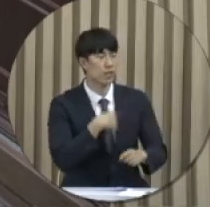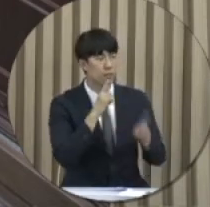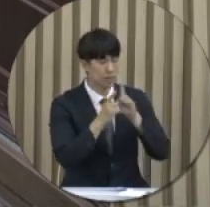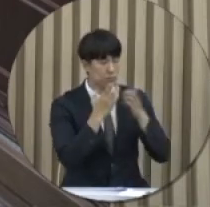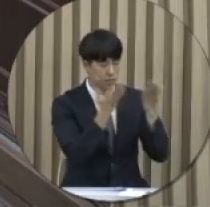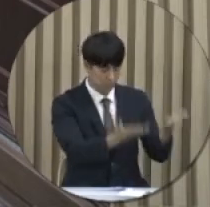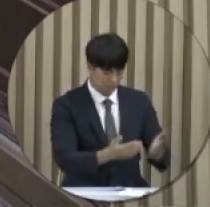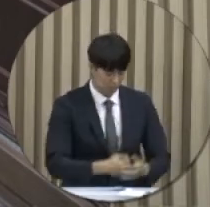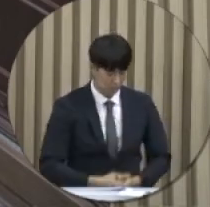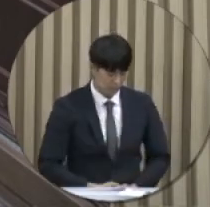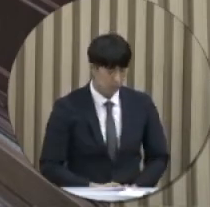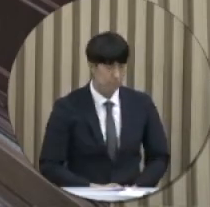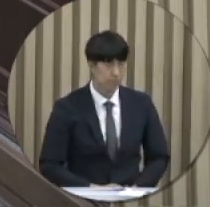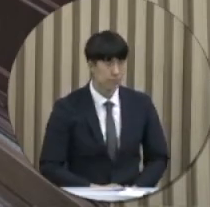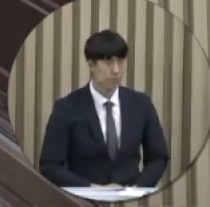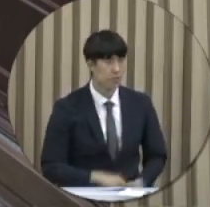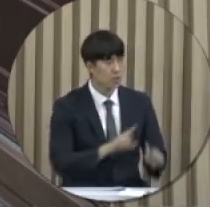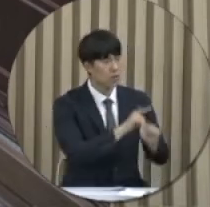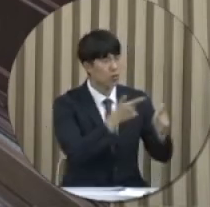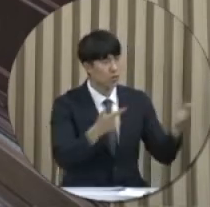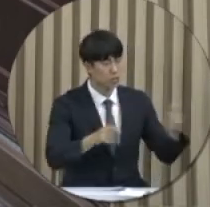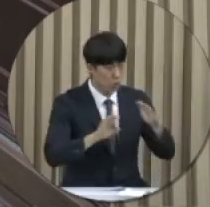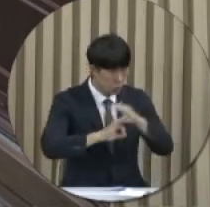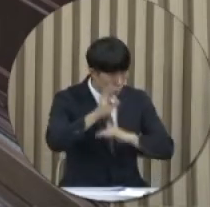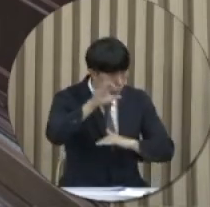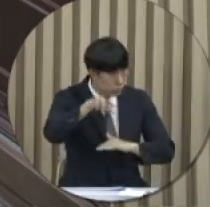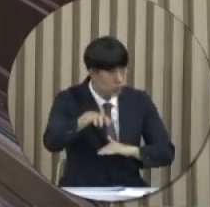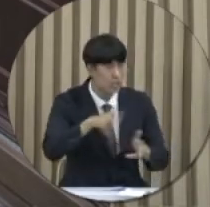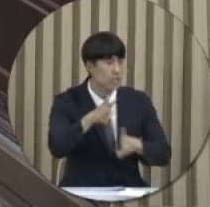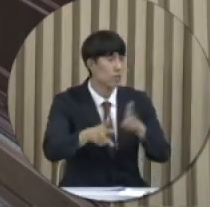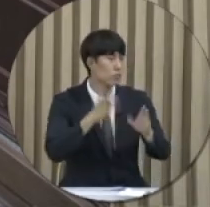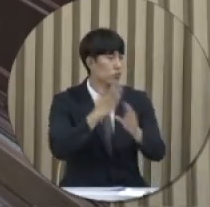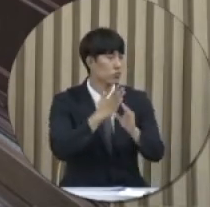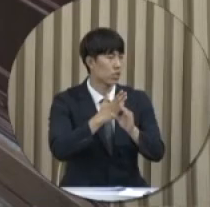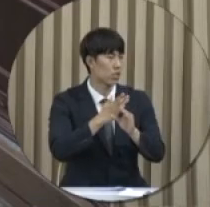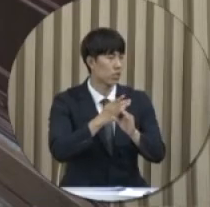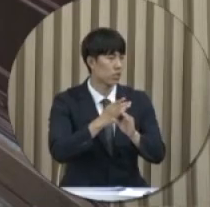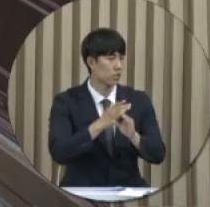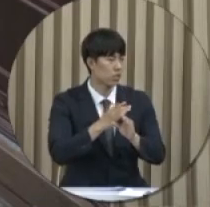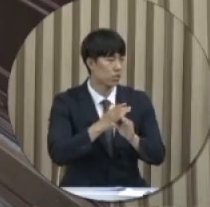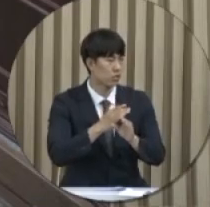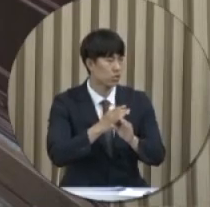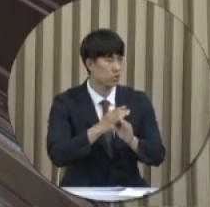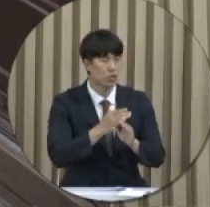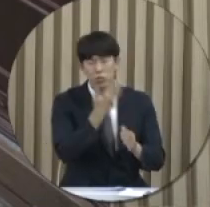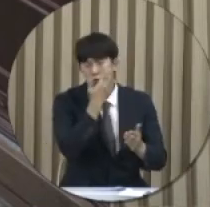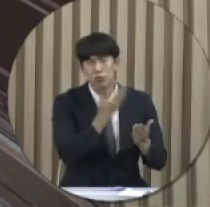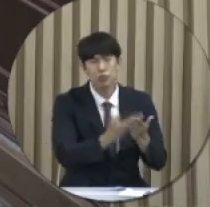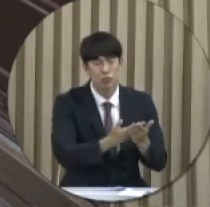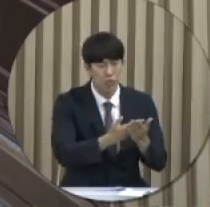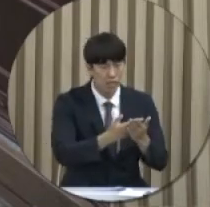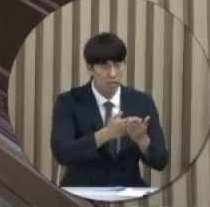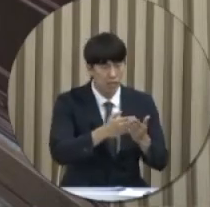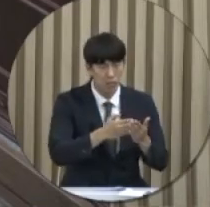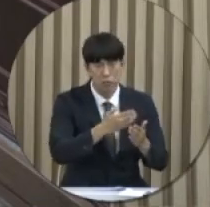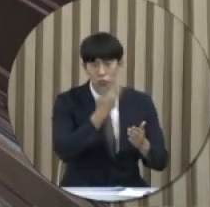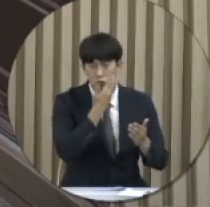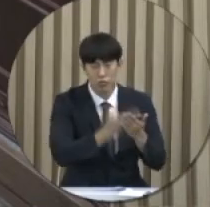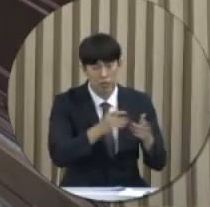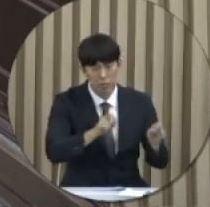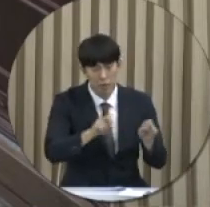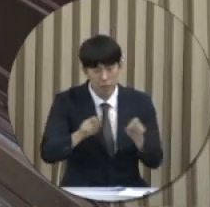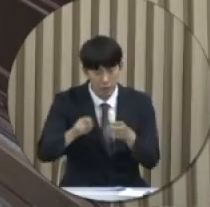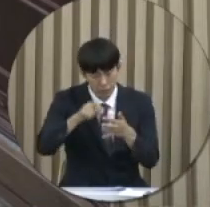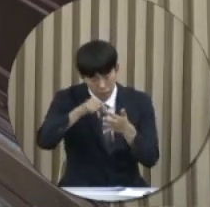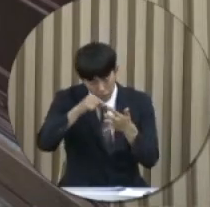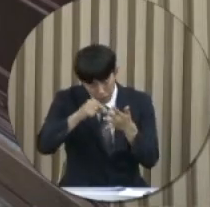드려보도록 하겠습니다. 네. 아까 여러 가지 그 동북권의 현안 사업들 중에서 자꾸만 우선순위에서 밀려나는 부분들이 동북권에 있어서 쭉